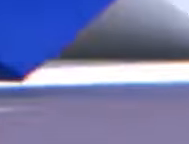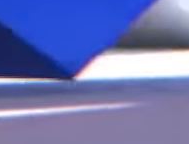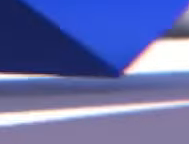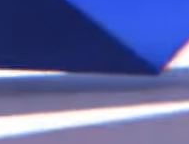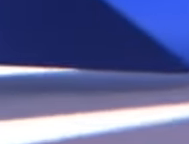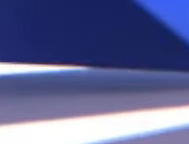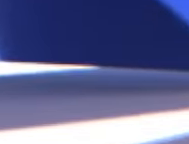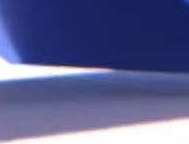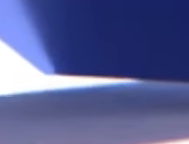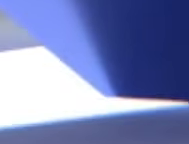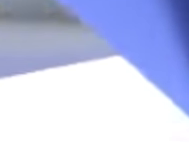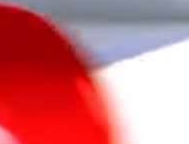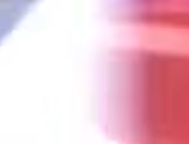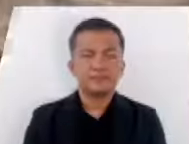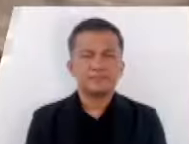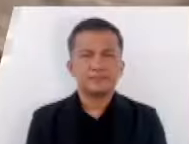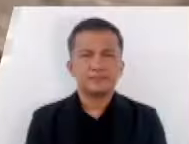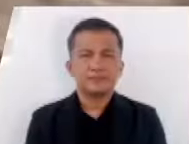Salazar.